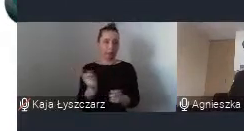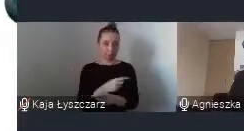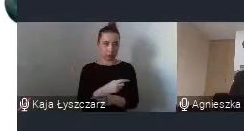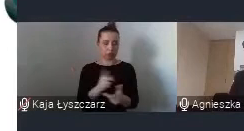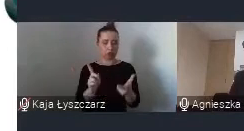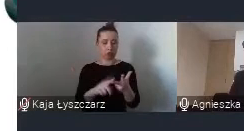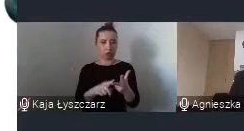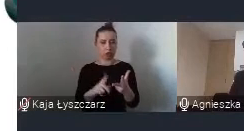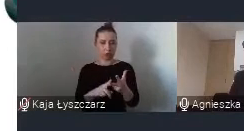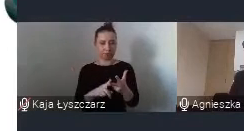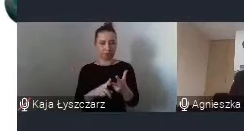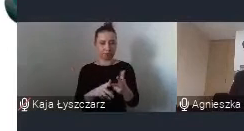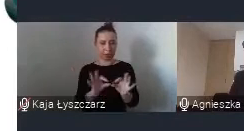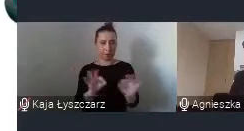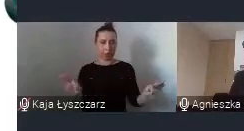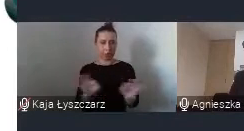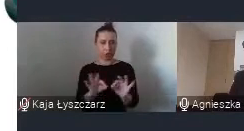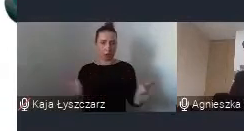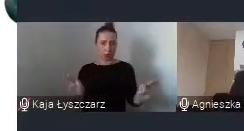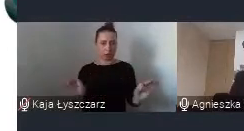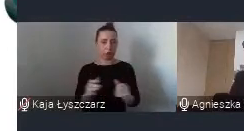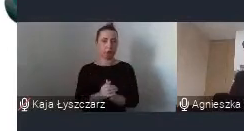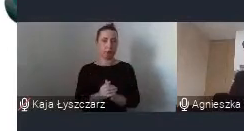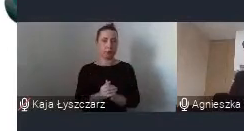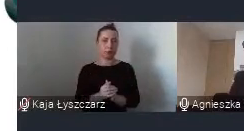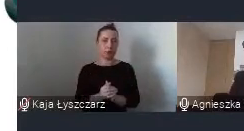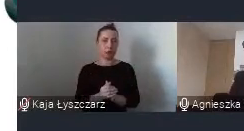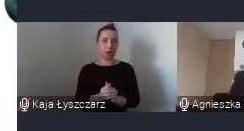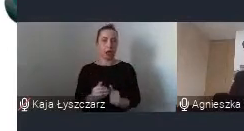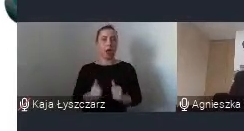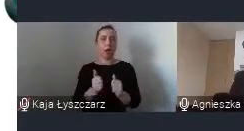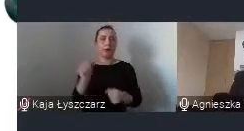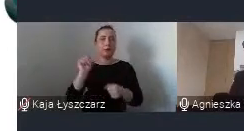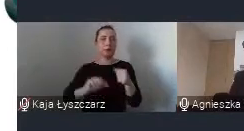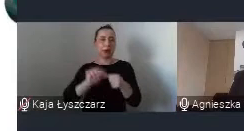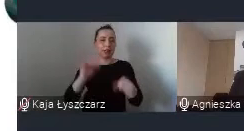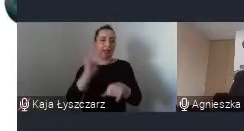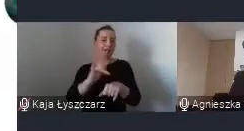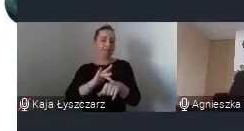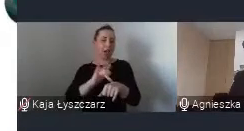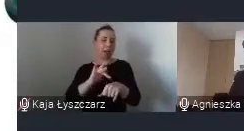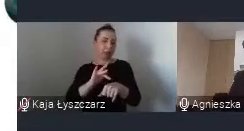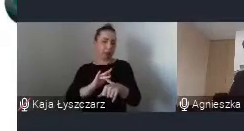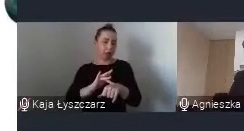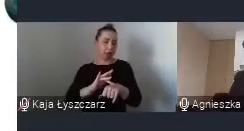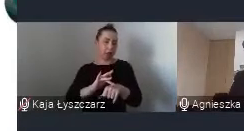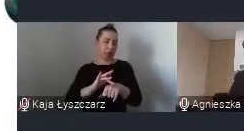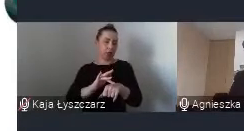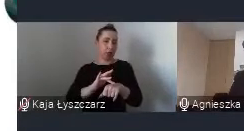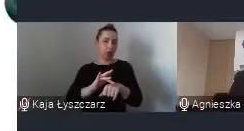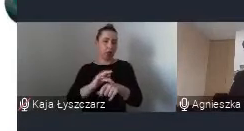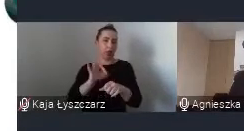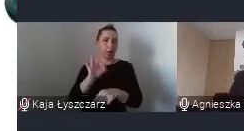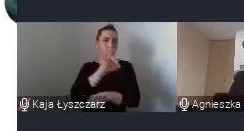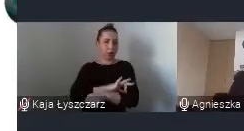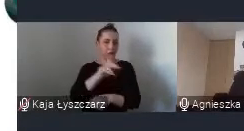kryterium mierzalności. Chodzi o to, żeby rezultaty projektu rzeczywiście były mierzalne. I tutaj z jednej strony my,